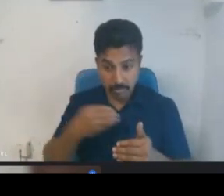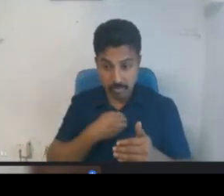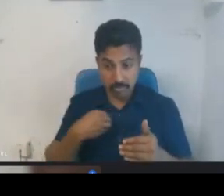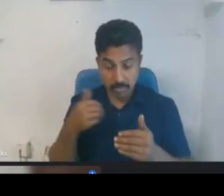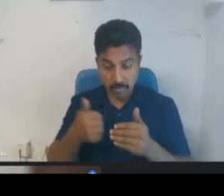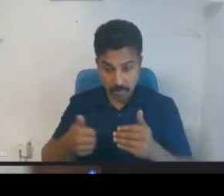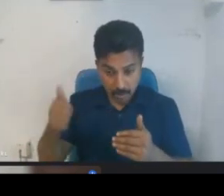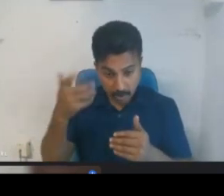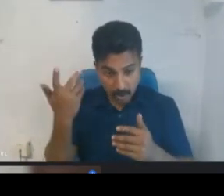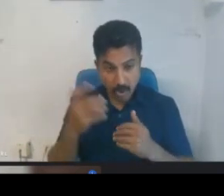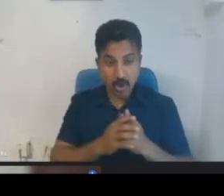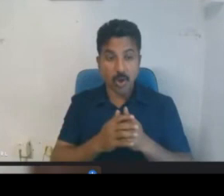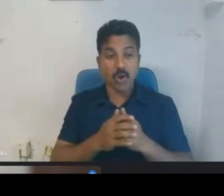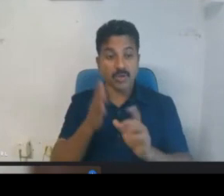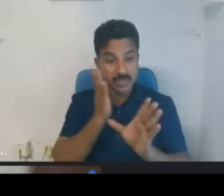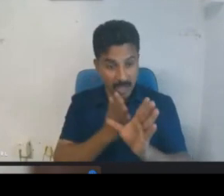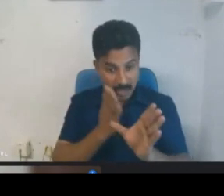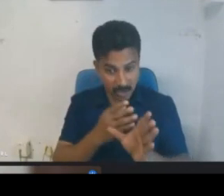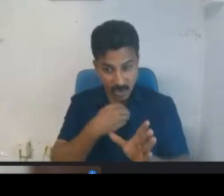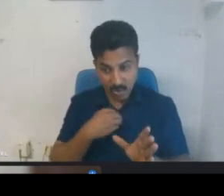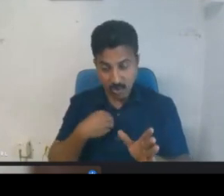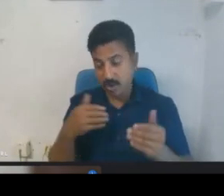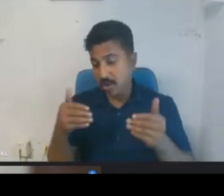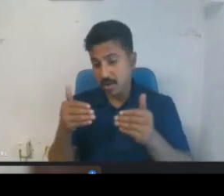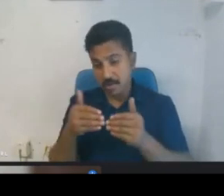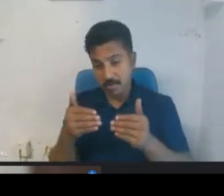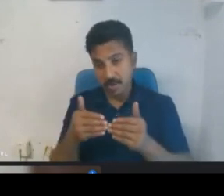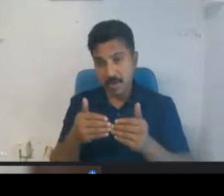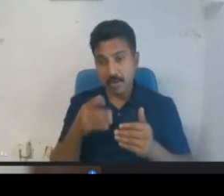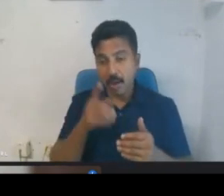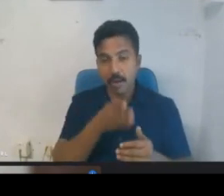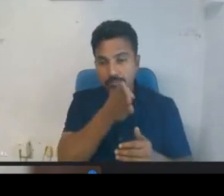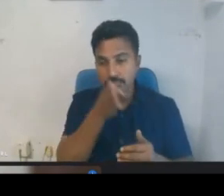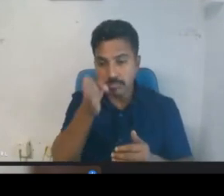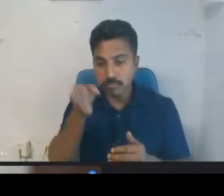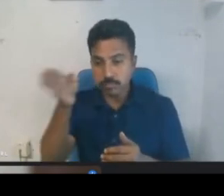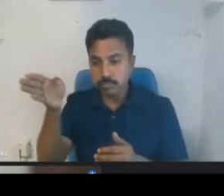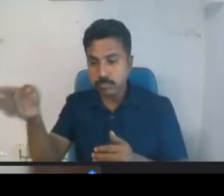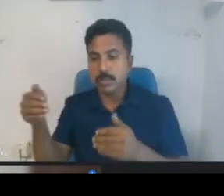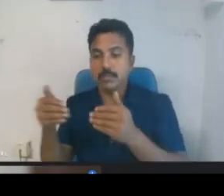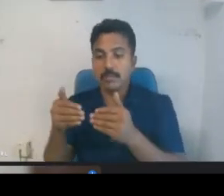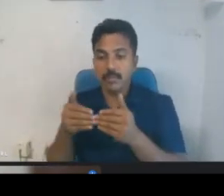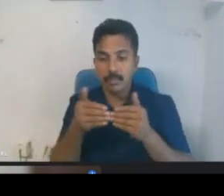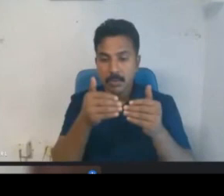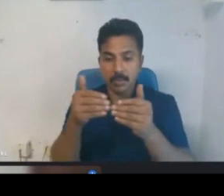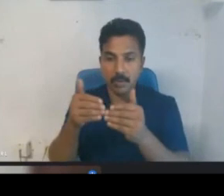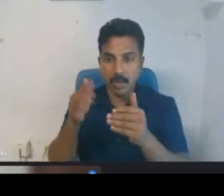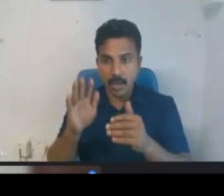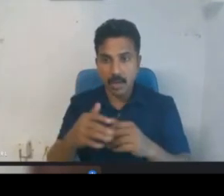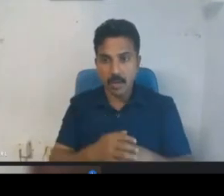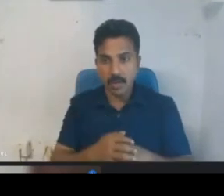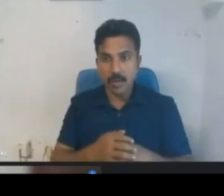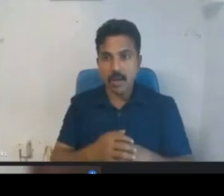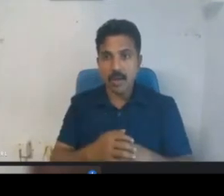ഒരു ന്യൂറോളജിസ്റ്റിനെയോ അല്ലെങ്കിൽ ഒരു സൈക്യാട്രിസ്റ്റിനെയോ അങ്ങനെ നിങ്ങൾ റെഫറൽ ഇങ്ങനെ പൊയ്ക്കൊണ്ടിരിക്കുമ്പം നിങ്ങൾ ഒരു ഒരു ലിമിറ്റിൽ